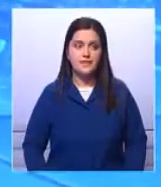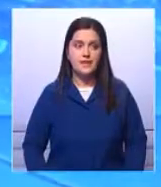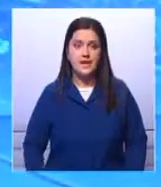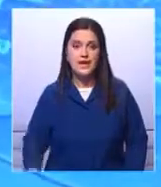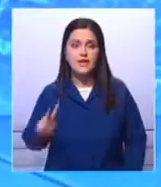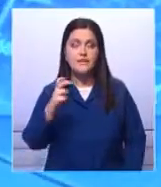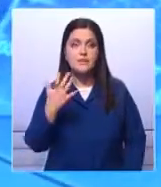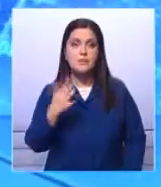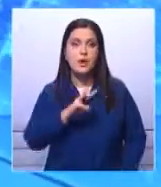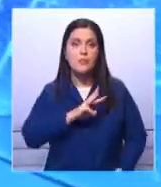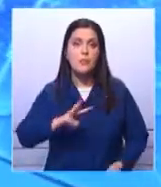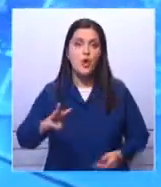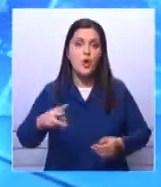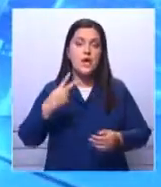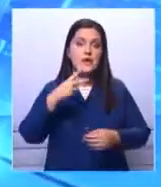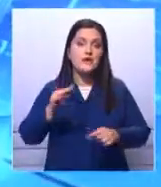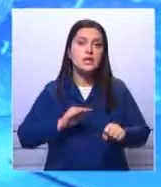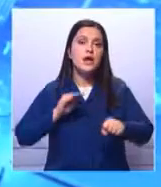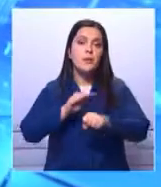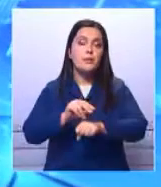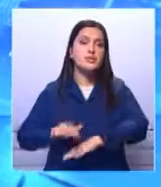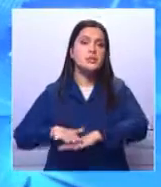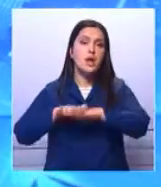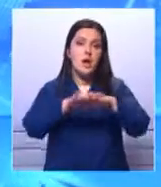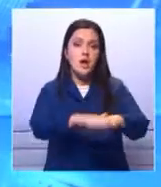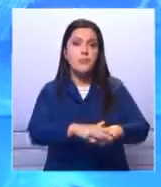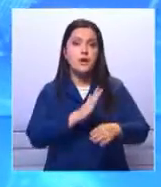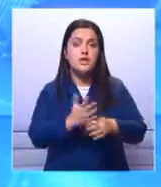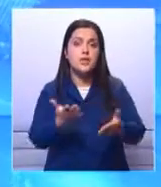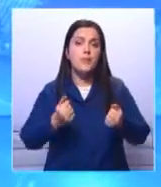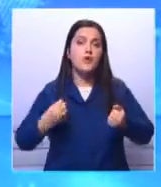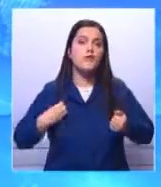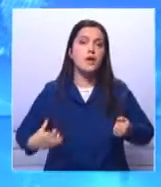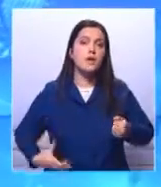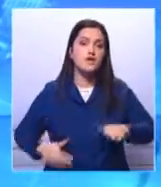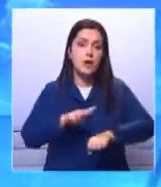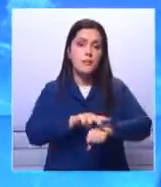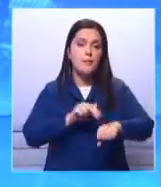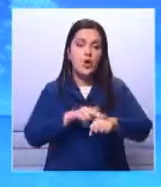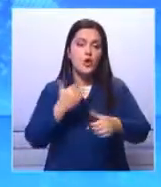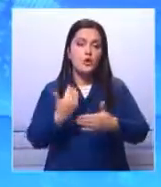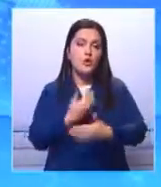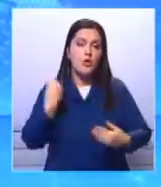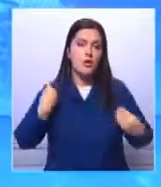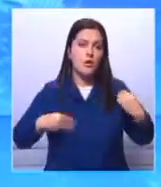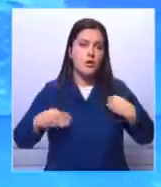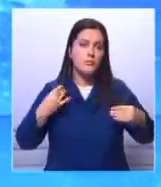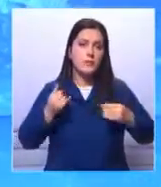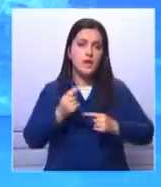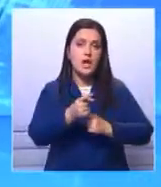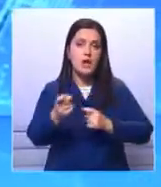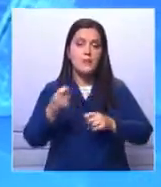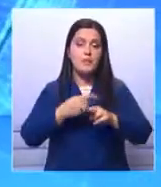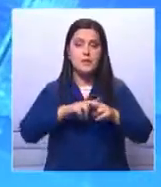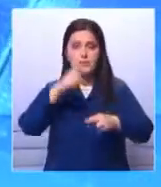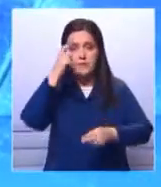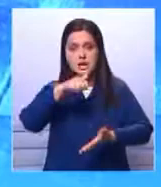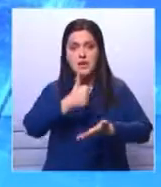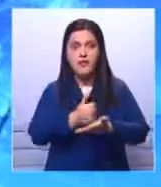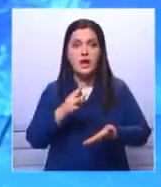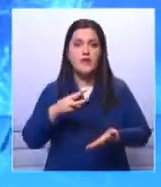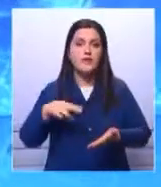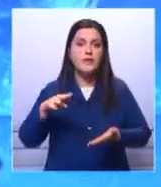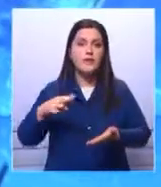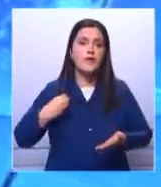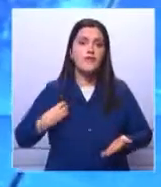250 миллионов евро дополнительного финансирования получит французская полиция на новое обмундирование и вооружение. Об этом сообщил